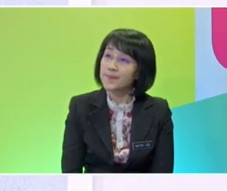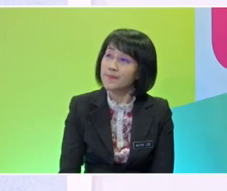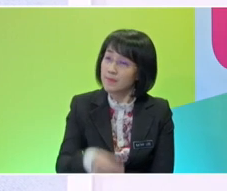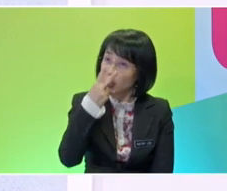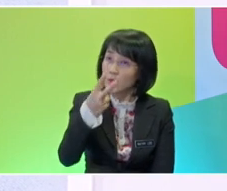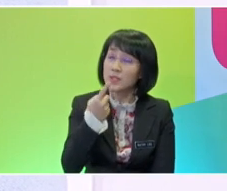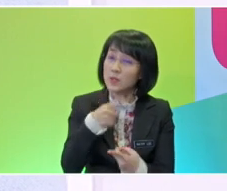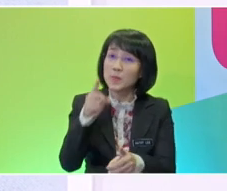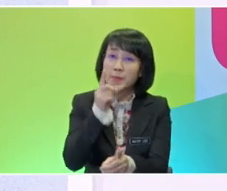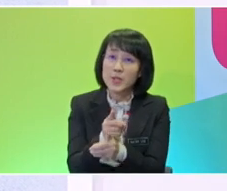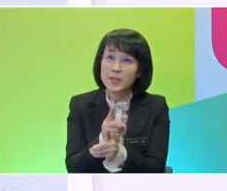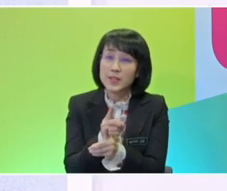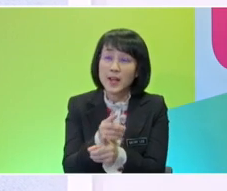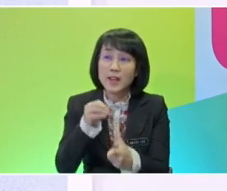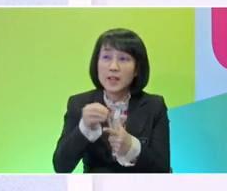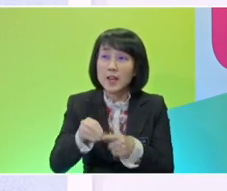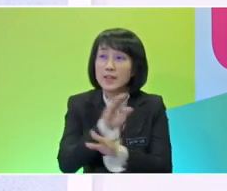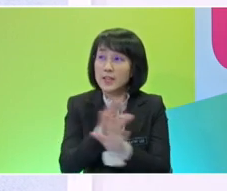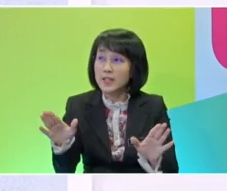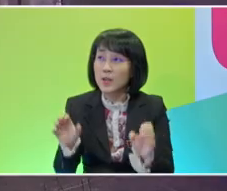betul atau tidak